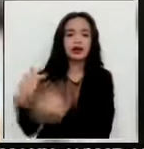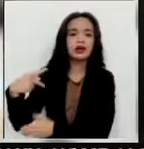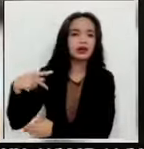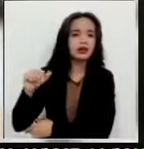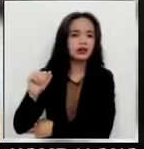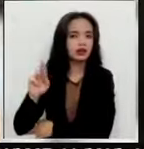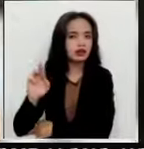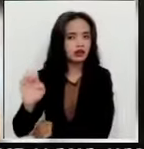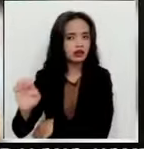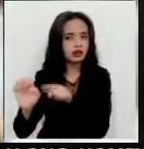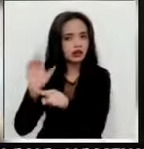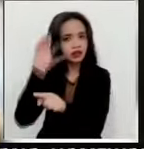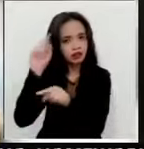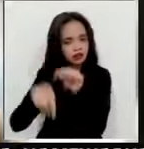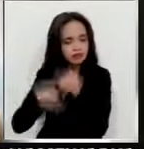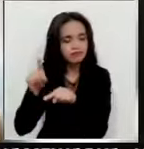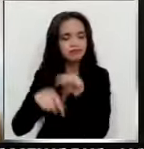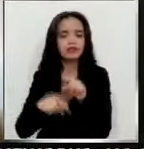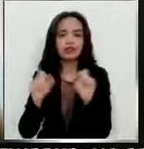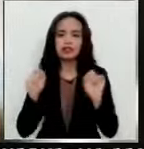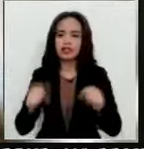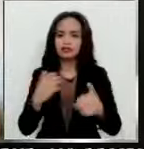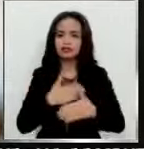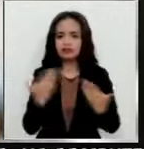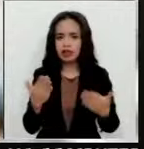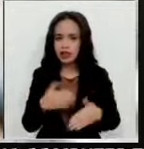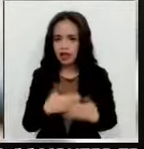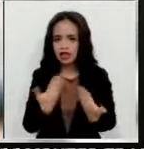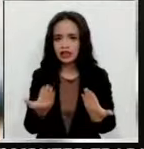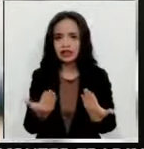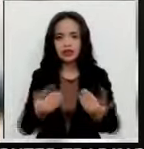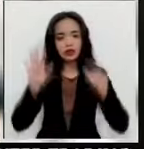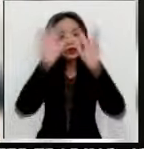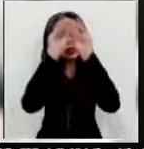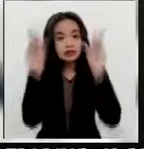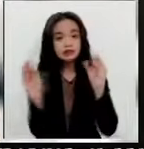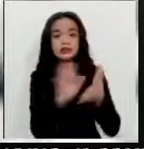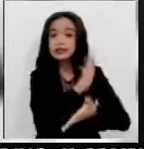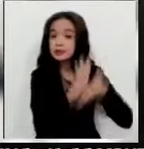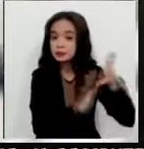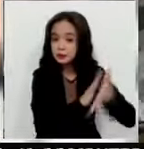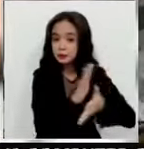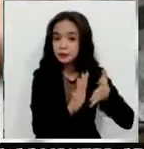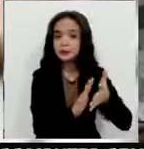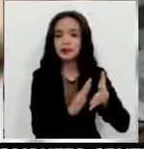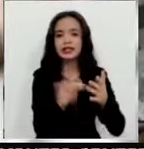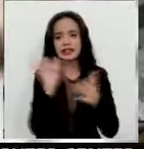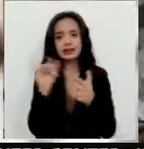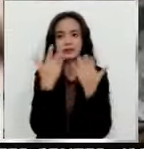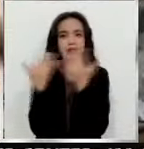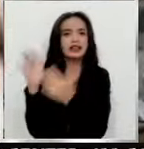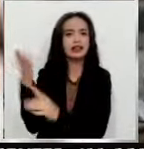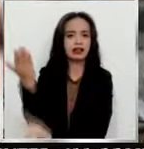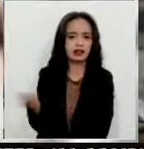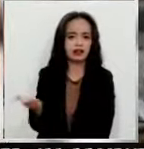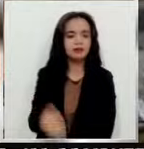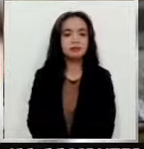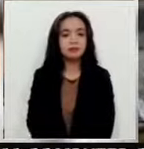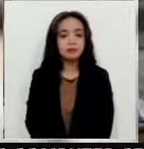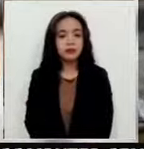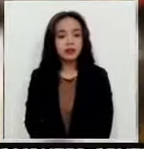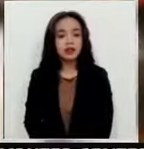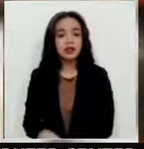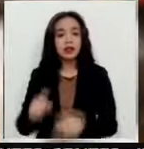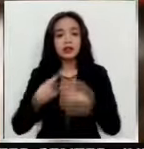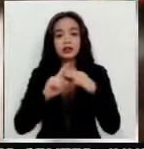mga tao niya. Para maging masaya naman yung Christmas party as tsaka yung birthday niya. Simula raw nang pumasok ang